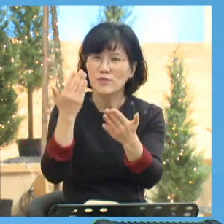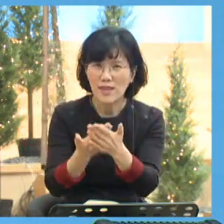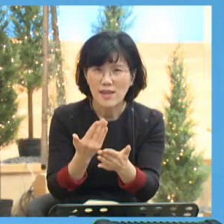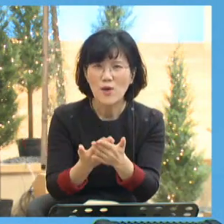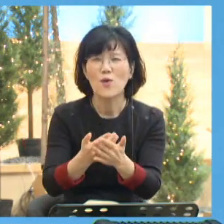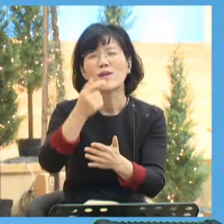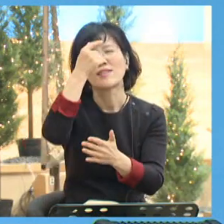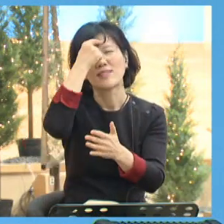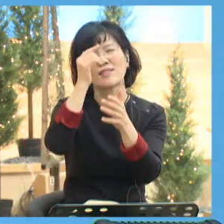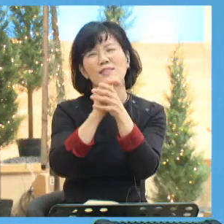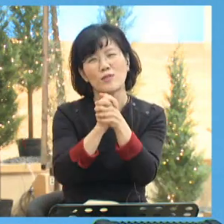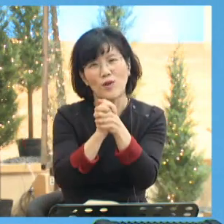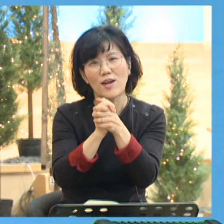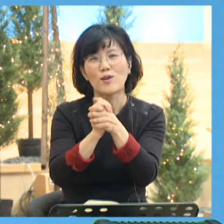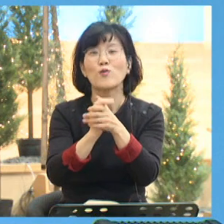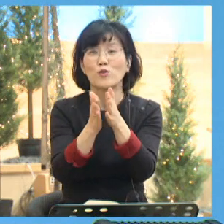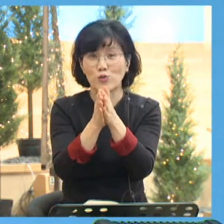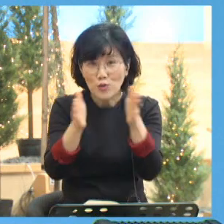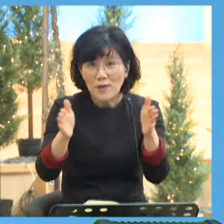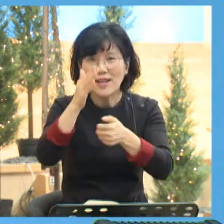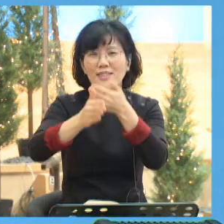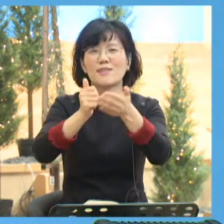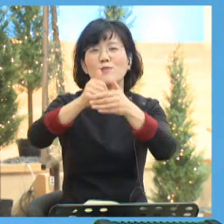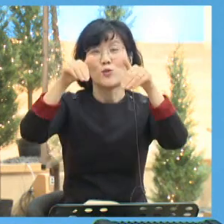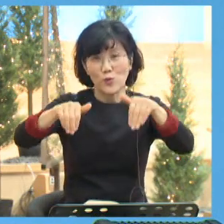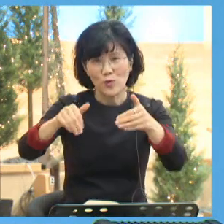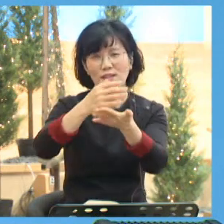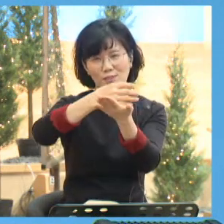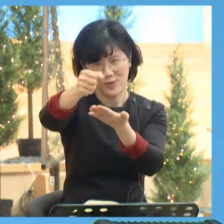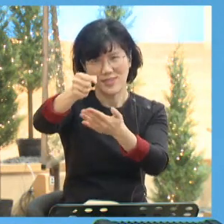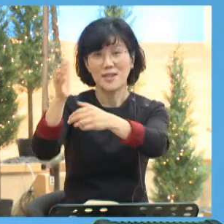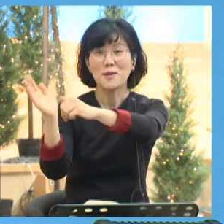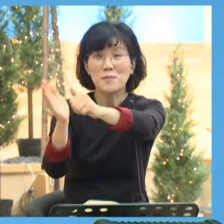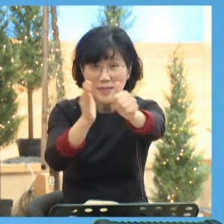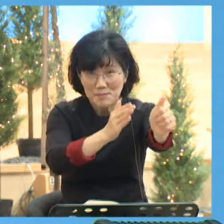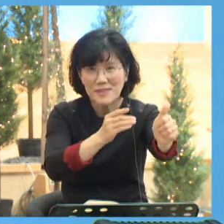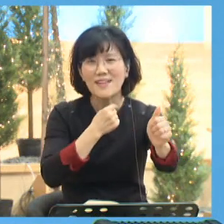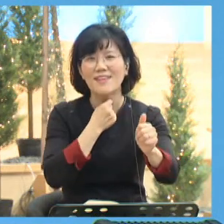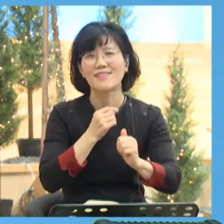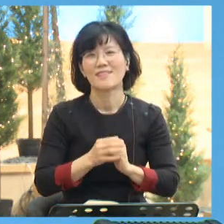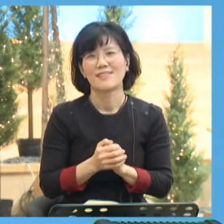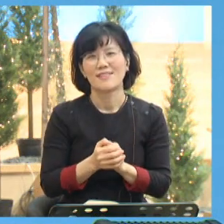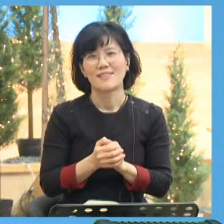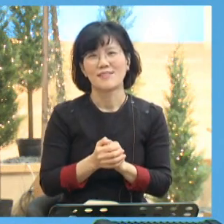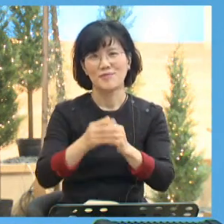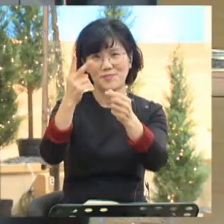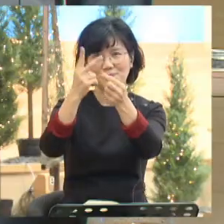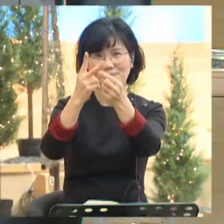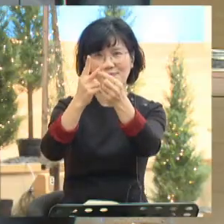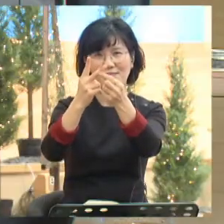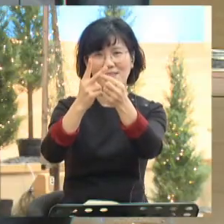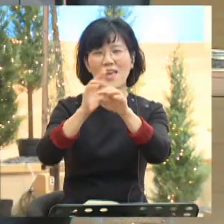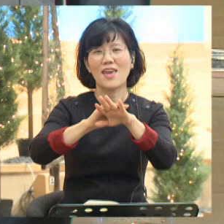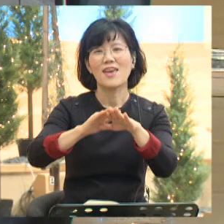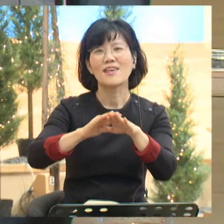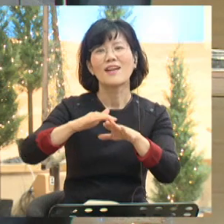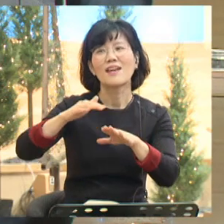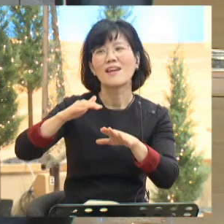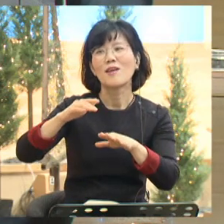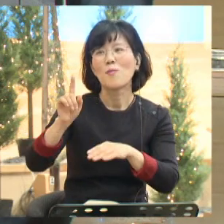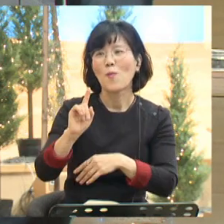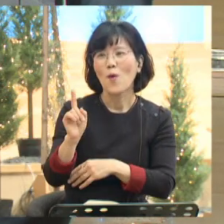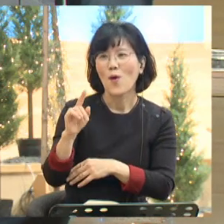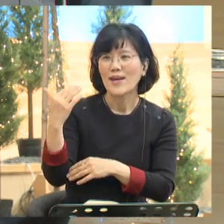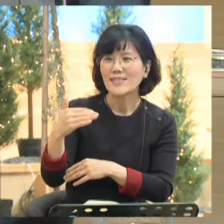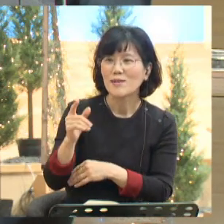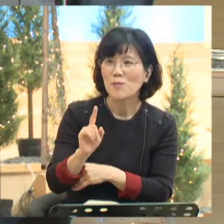시도하고 출발하는 하나님의 종들 될 수 있기를 주의 이름으로 축원합니다 두번째로 해결될 쓴 뿌리가 뭐냐 제